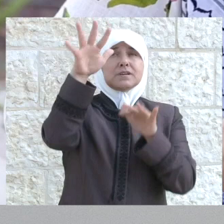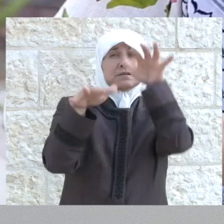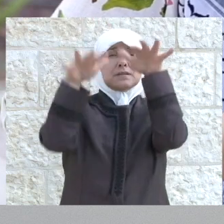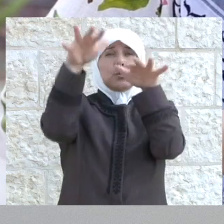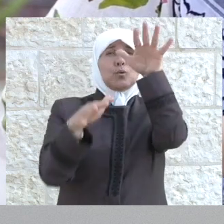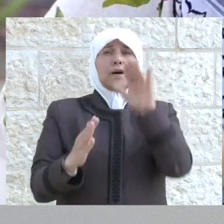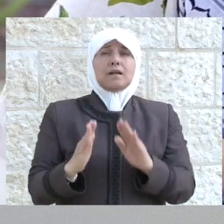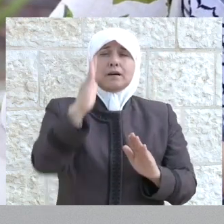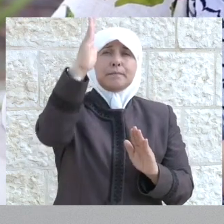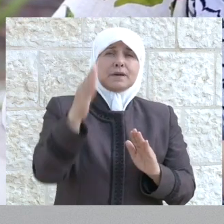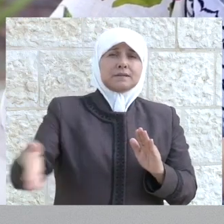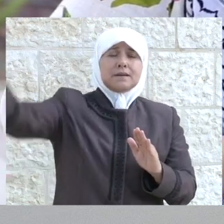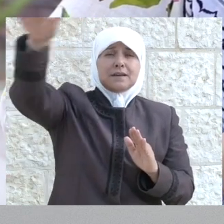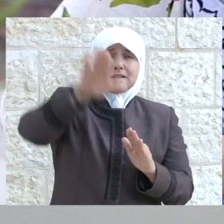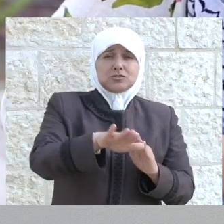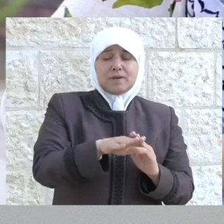خوض هاي التجربة معنا.